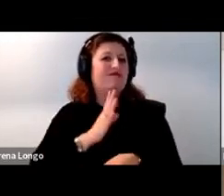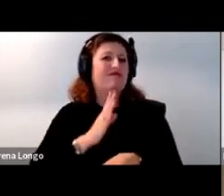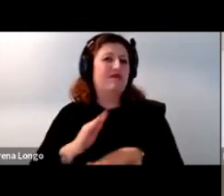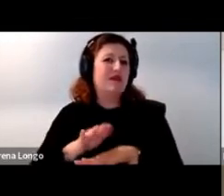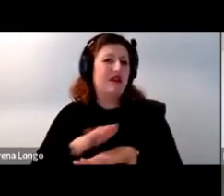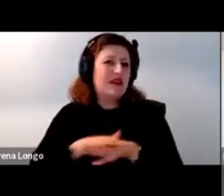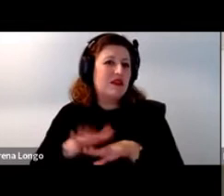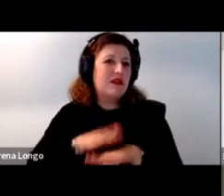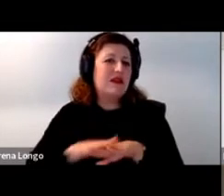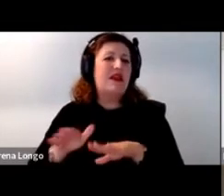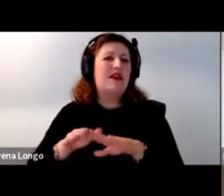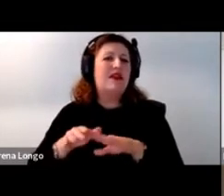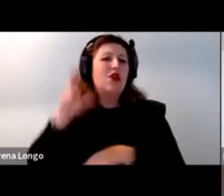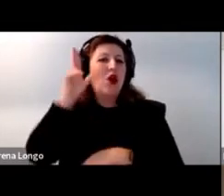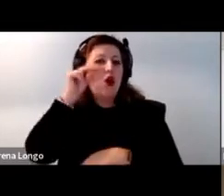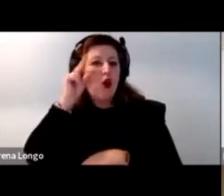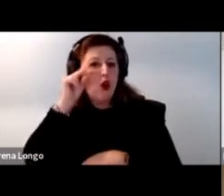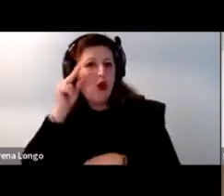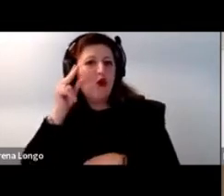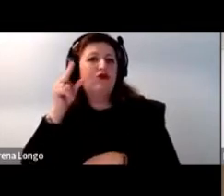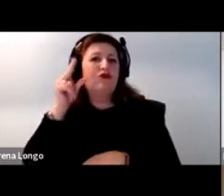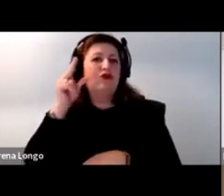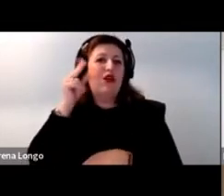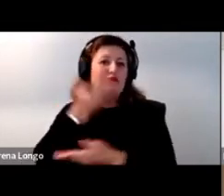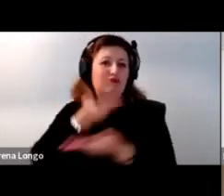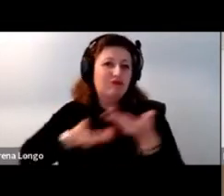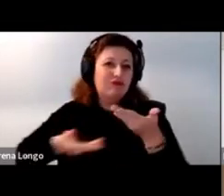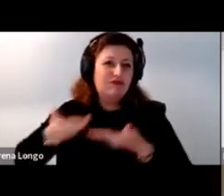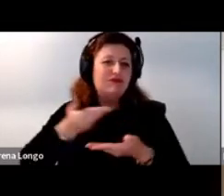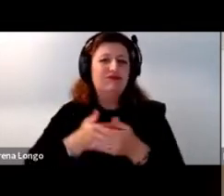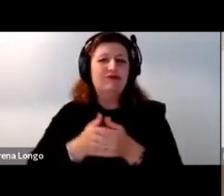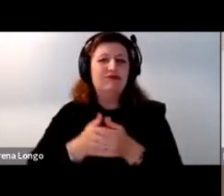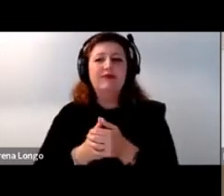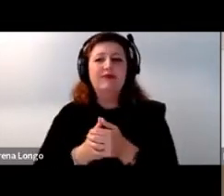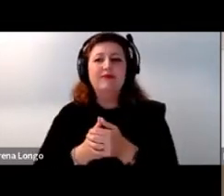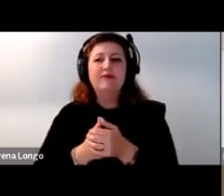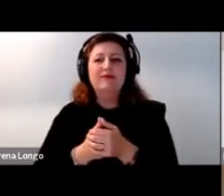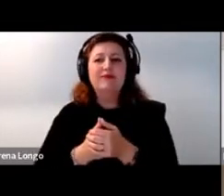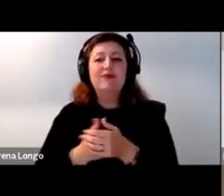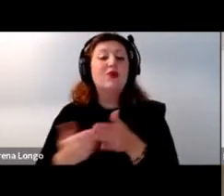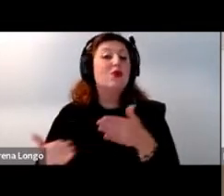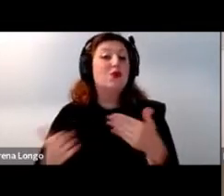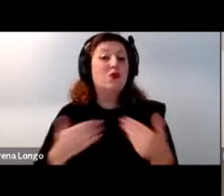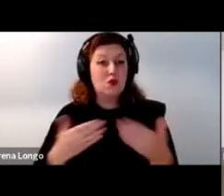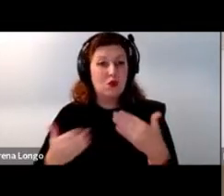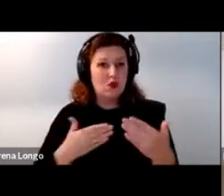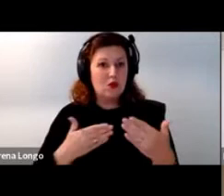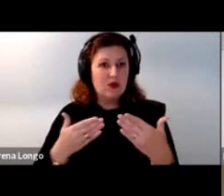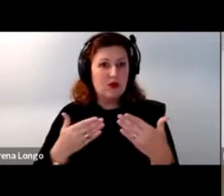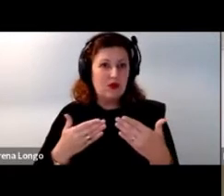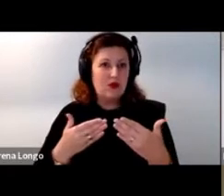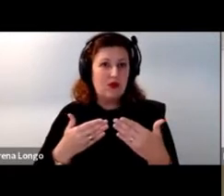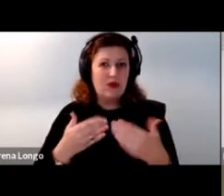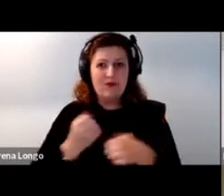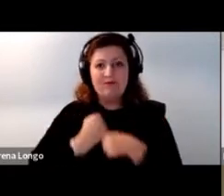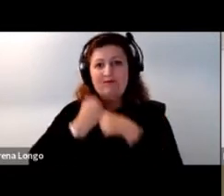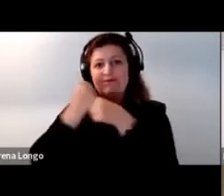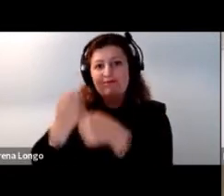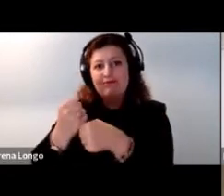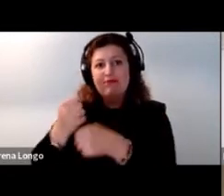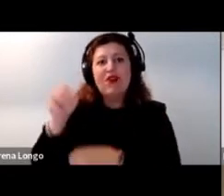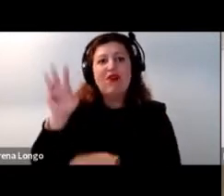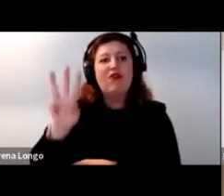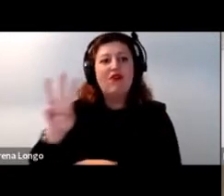per conoscerci. Io passerei direttamente la parola a Walter